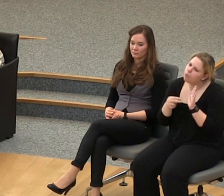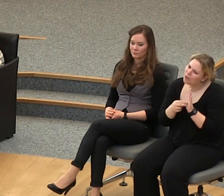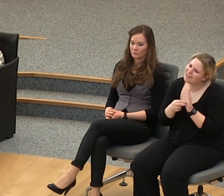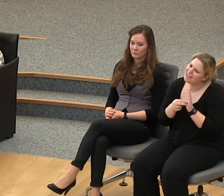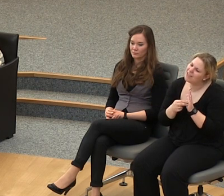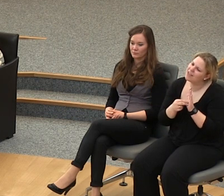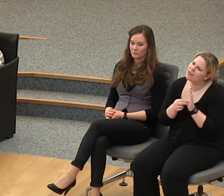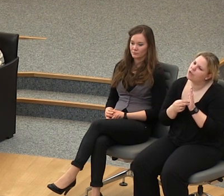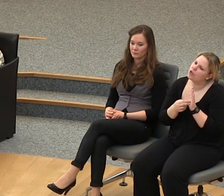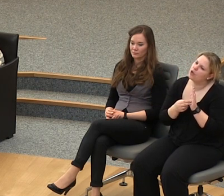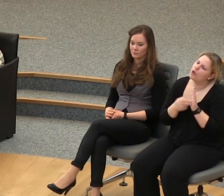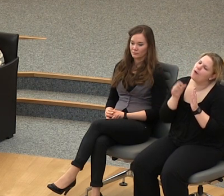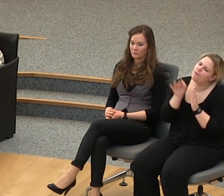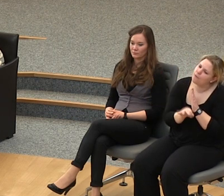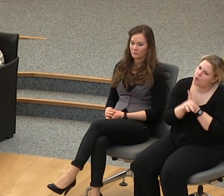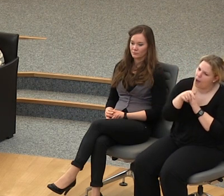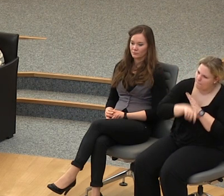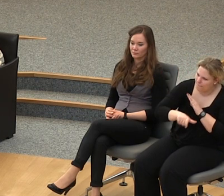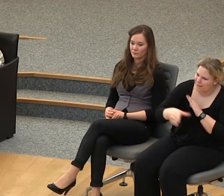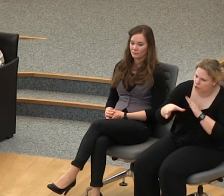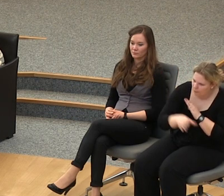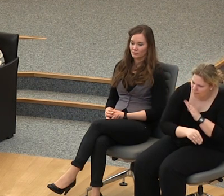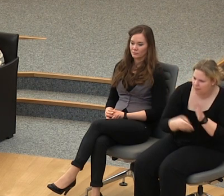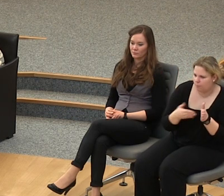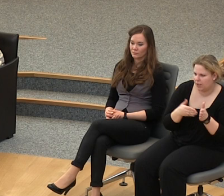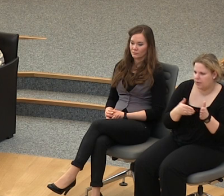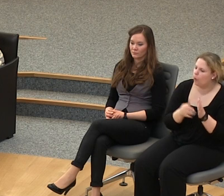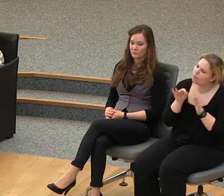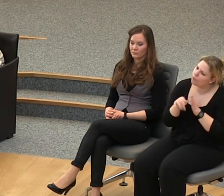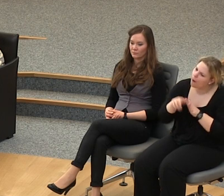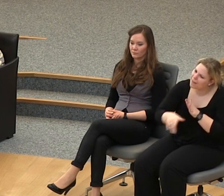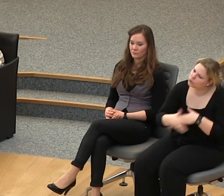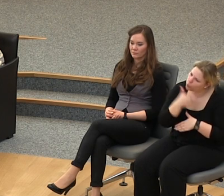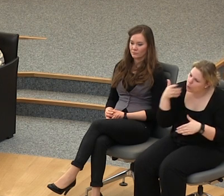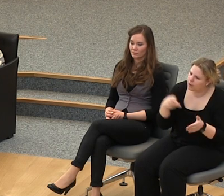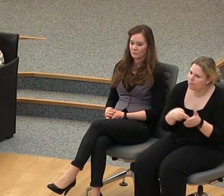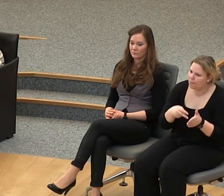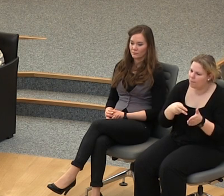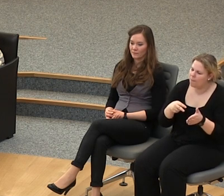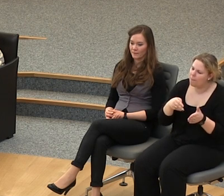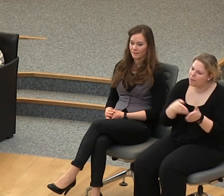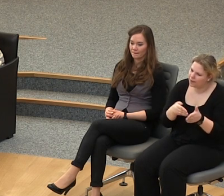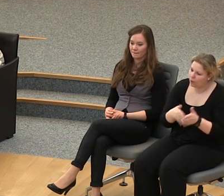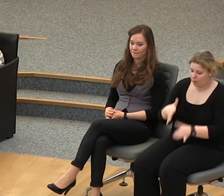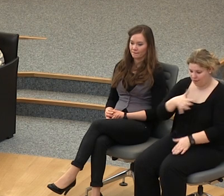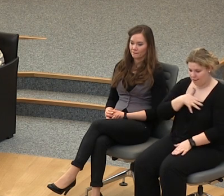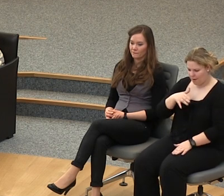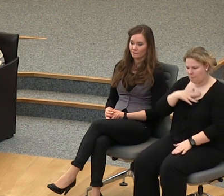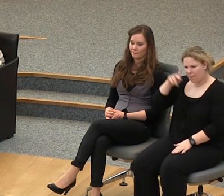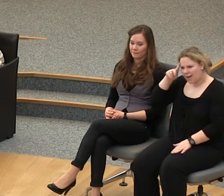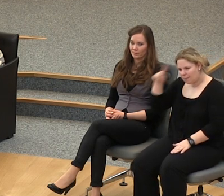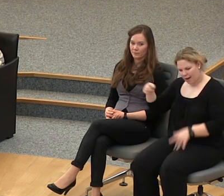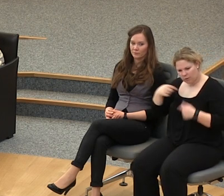identifiziert. Für mich ist Inklusion etwas Weitergehendes. Das ist ja auch in der Einladung deutlich